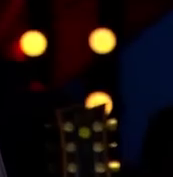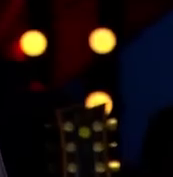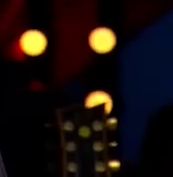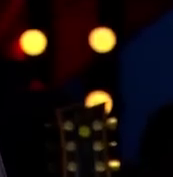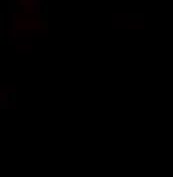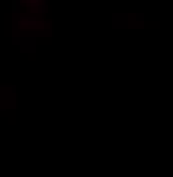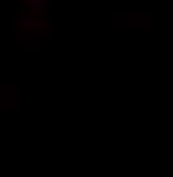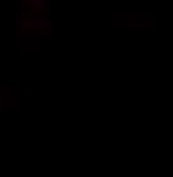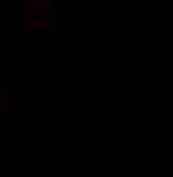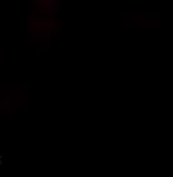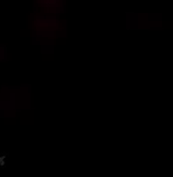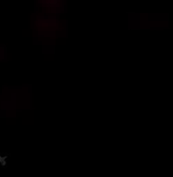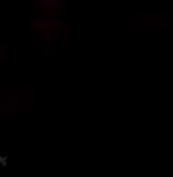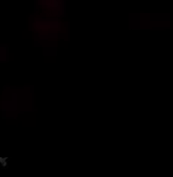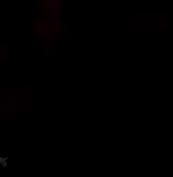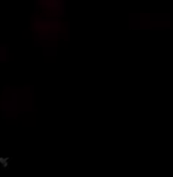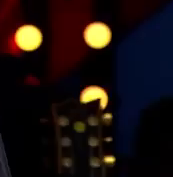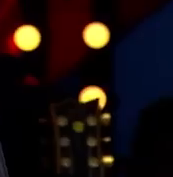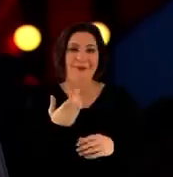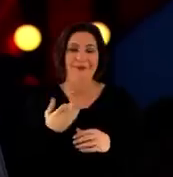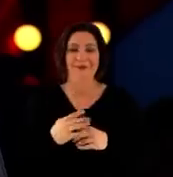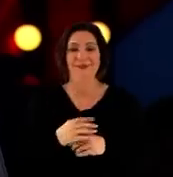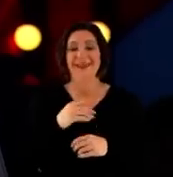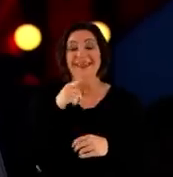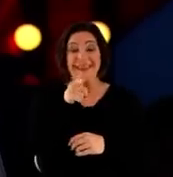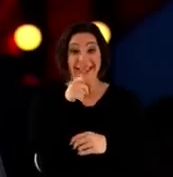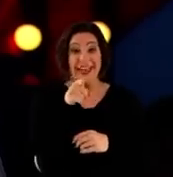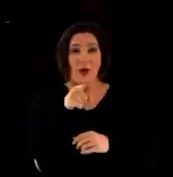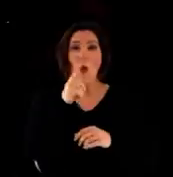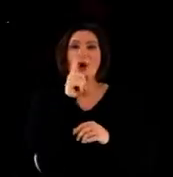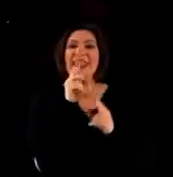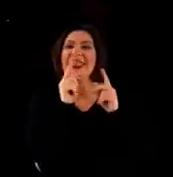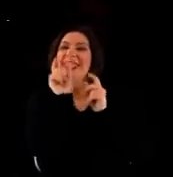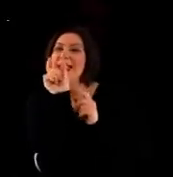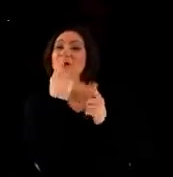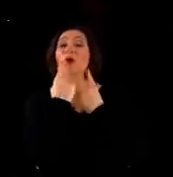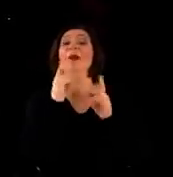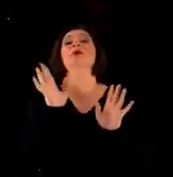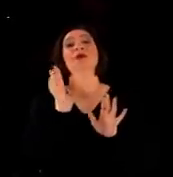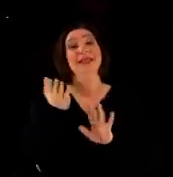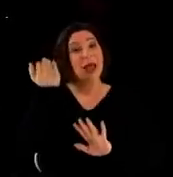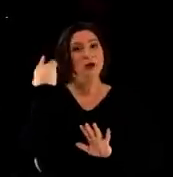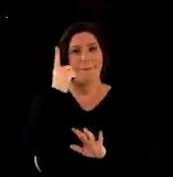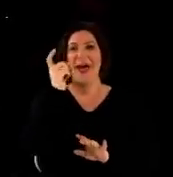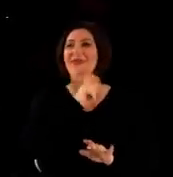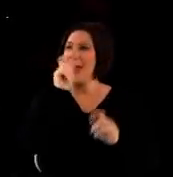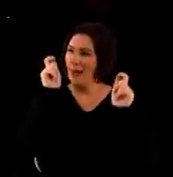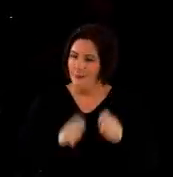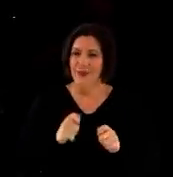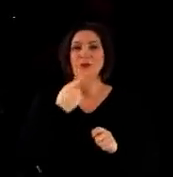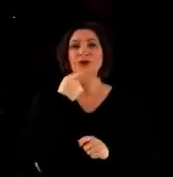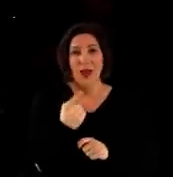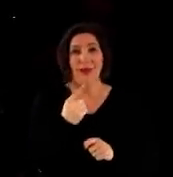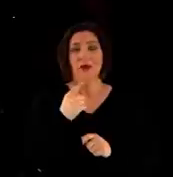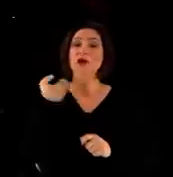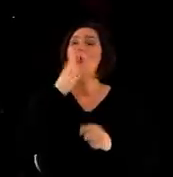sana şey yapacaktım kız olsaydım. Bana mı? Yani seni o kelimeyi söyleyemiyoruz. Tamam olur. Daha önce bir kere oldu o kelimeyi